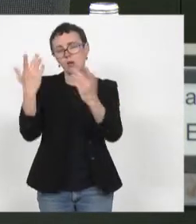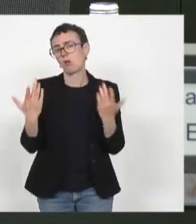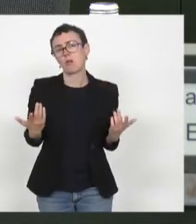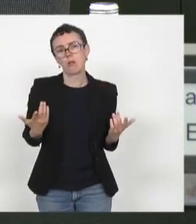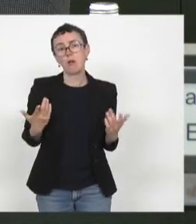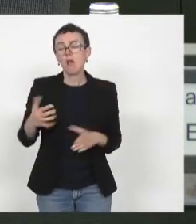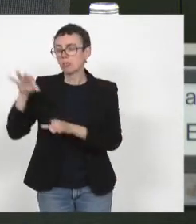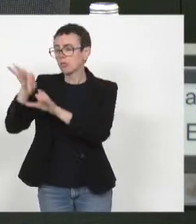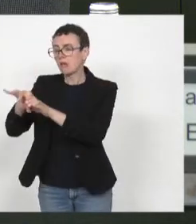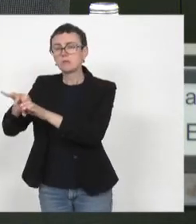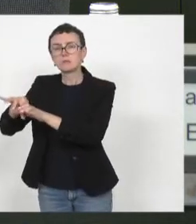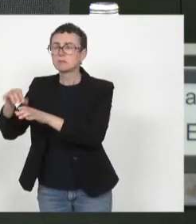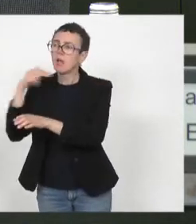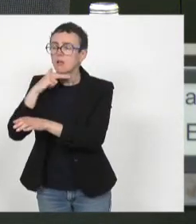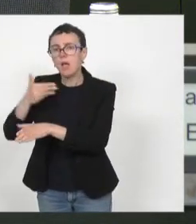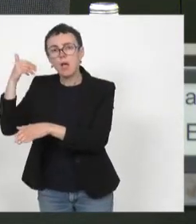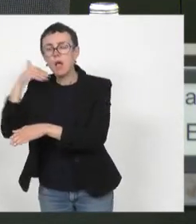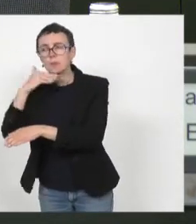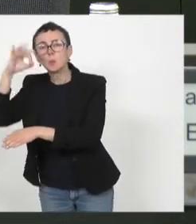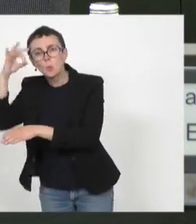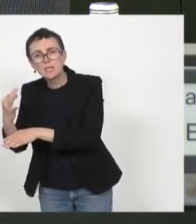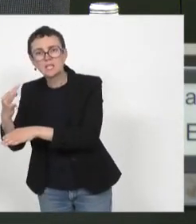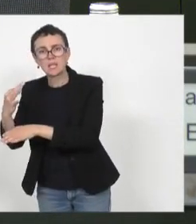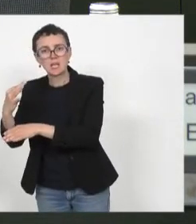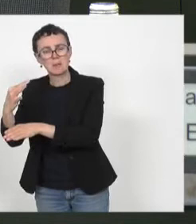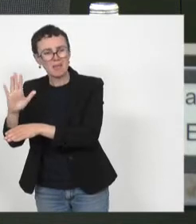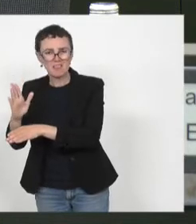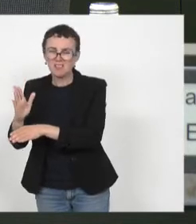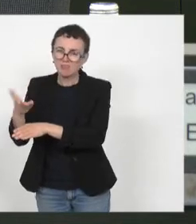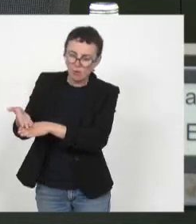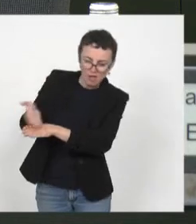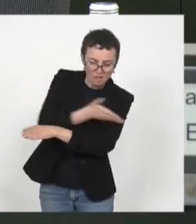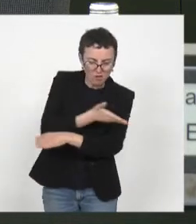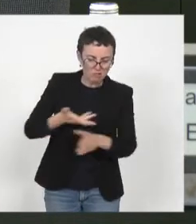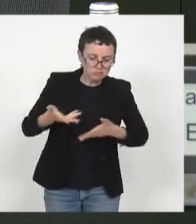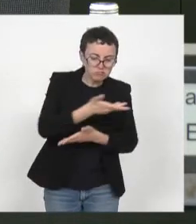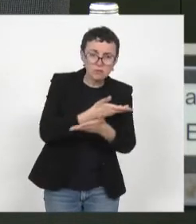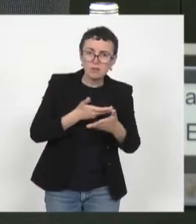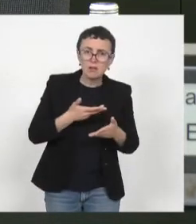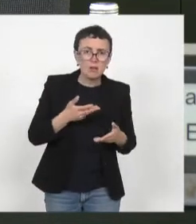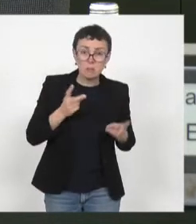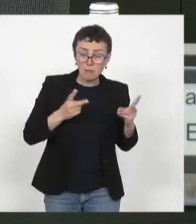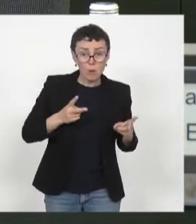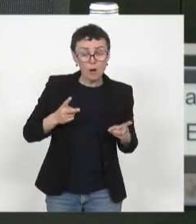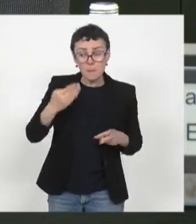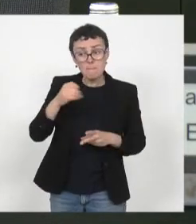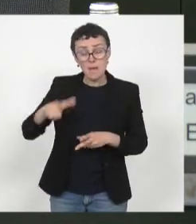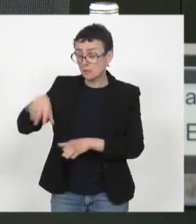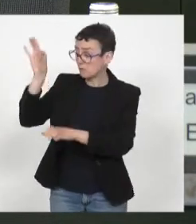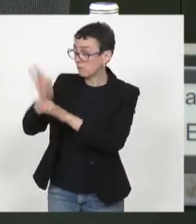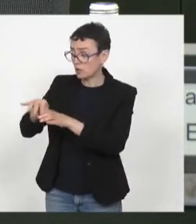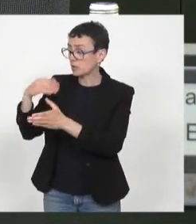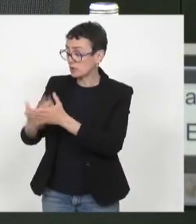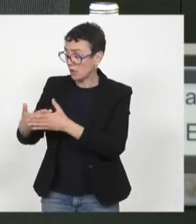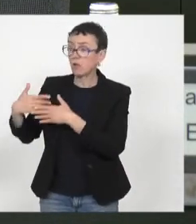que la décision elle-même. En effet, il n'est pas rare que sur une décision prise par notre métropole, nous soyons interpellés par des citoyens, surpris d'apprendre que